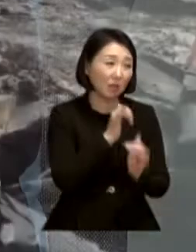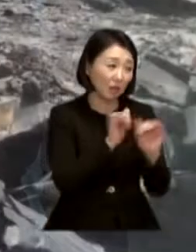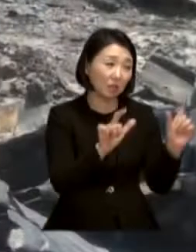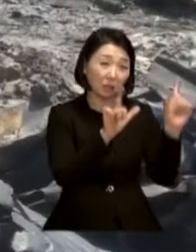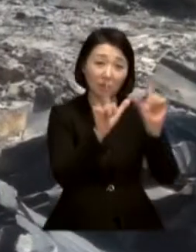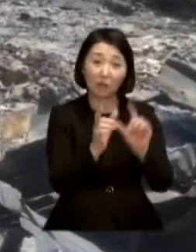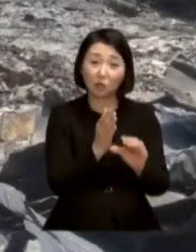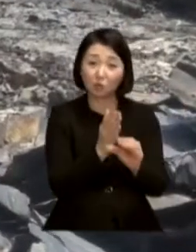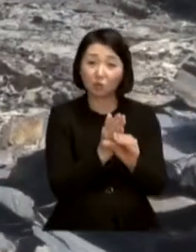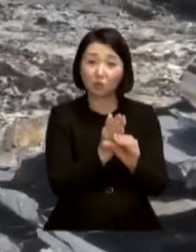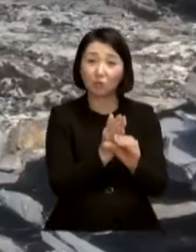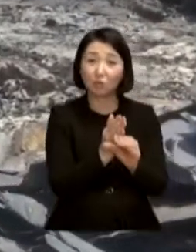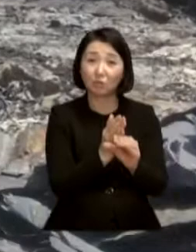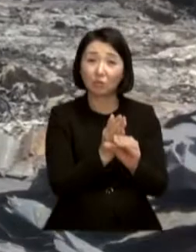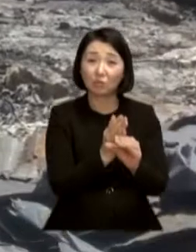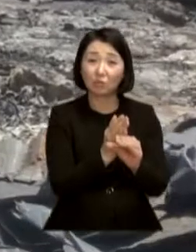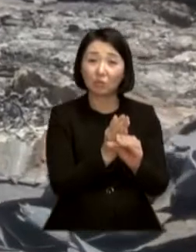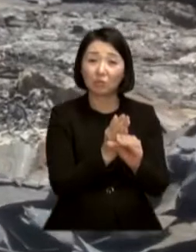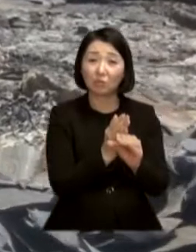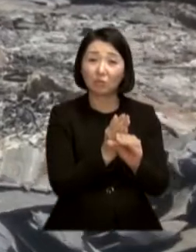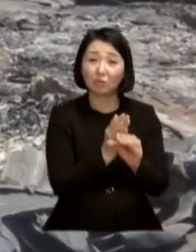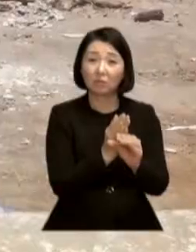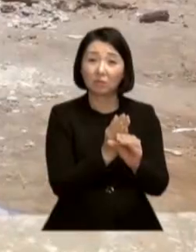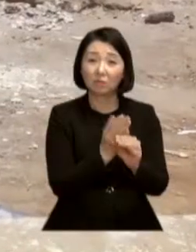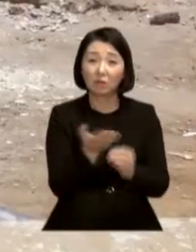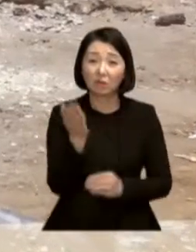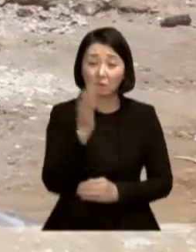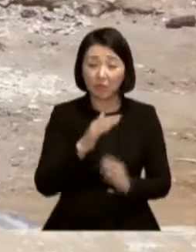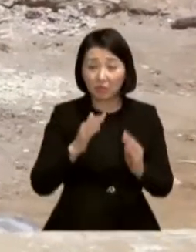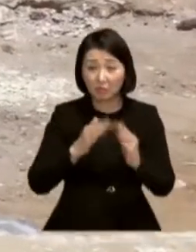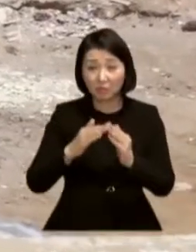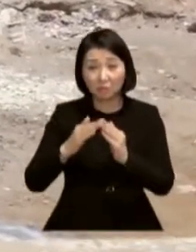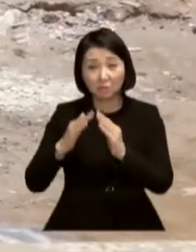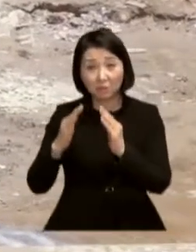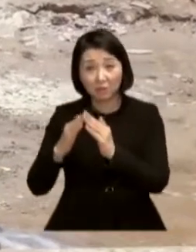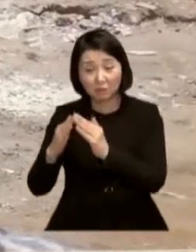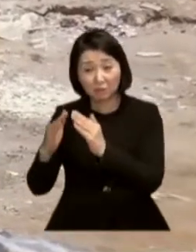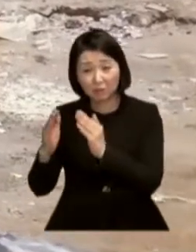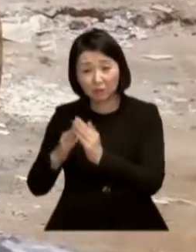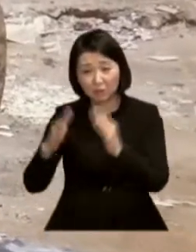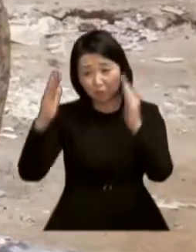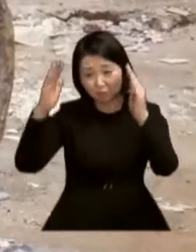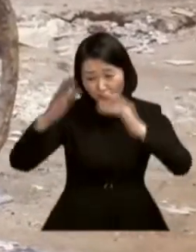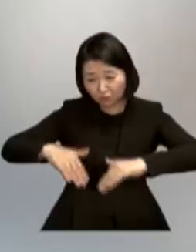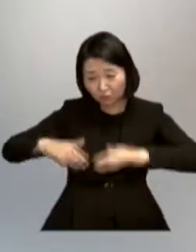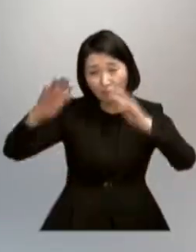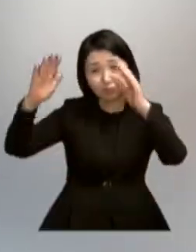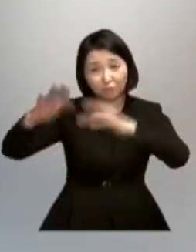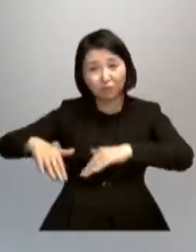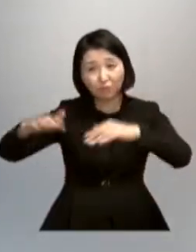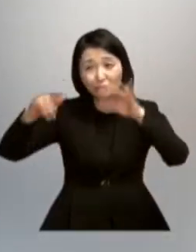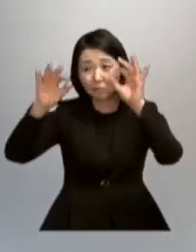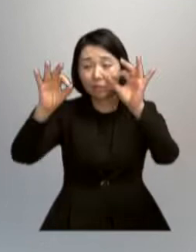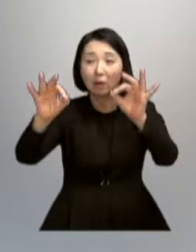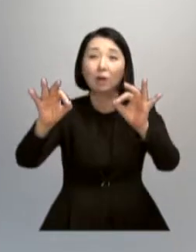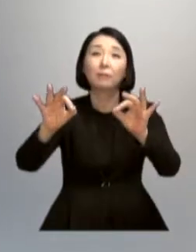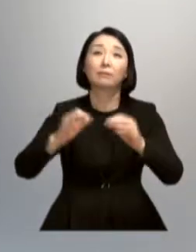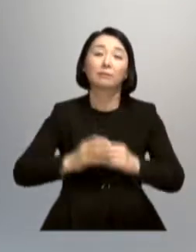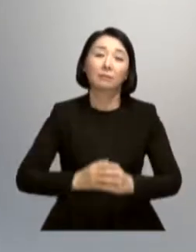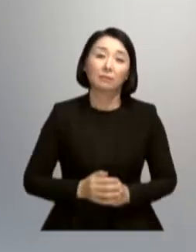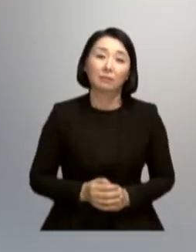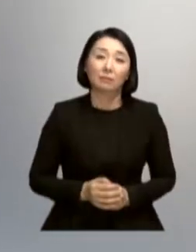가난한 사람들이 살고 있는데 이제 이렇게 집들이 이제 그 무너지는 것들을